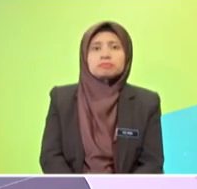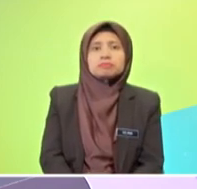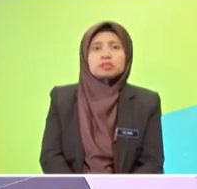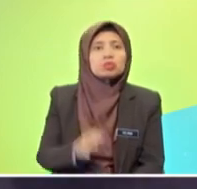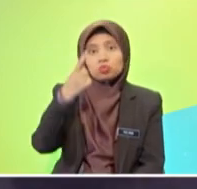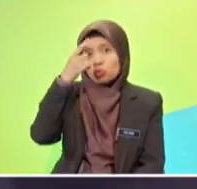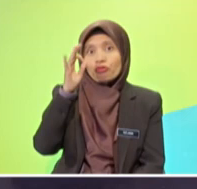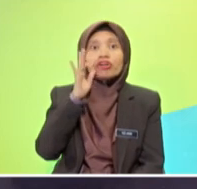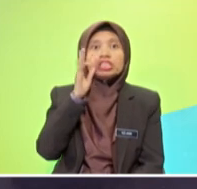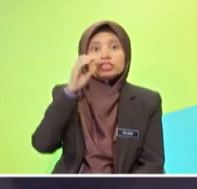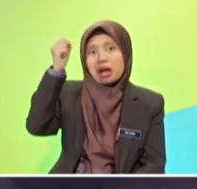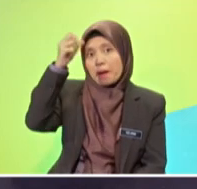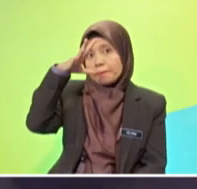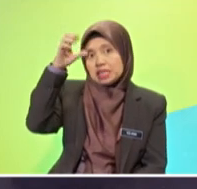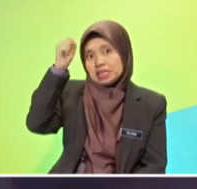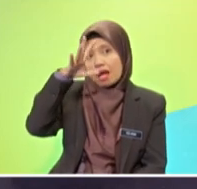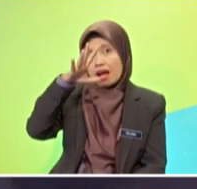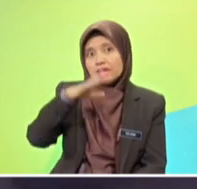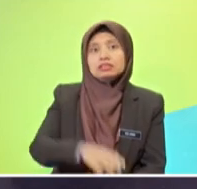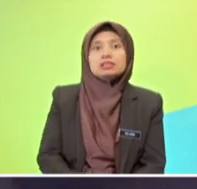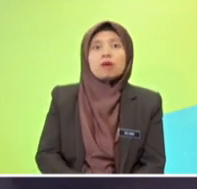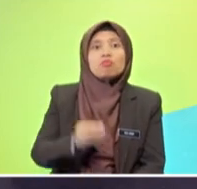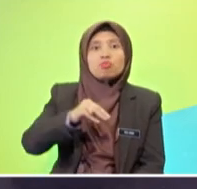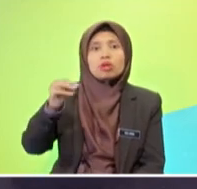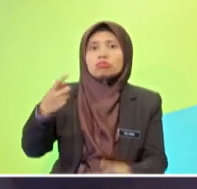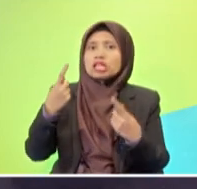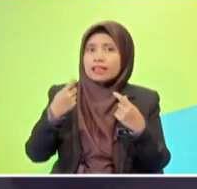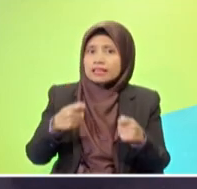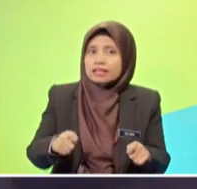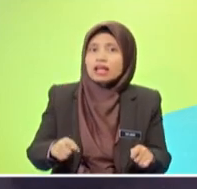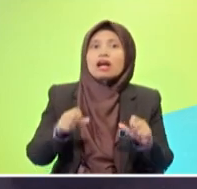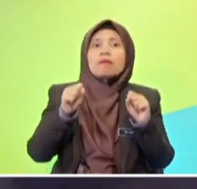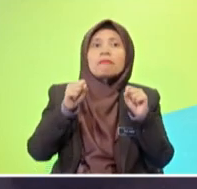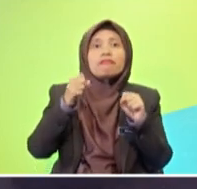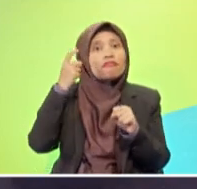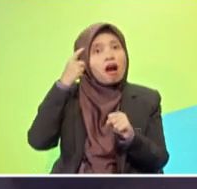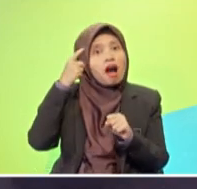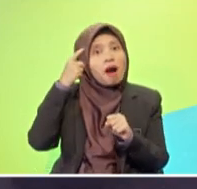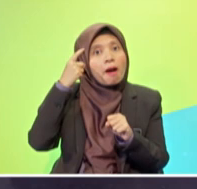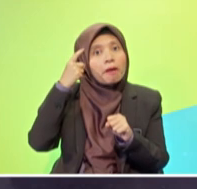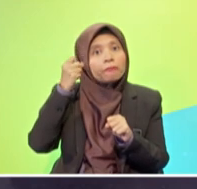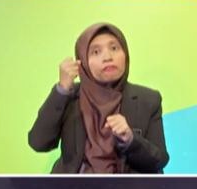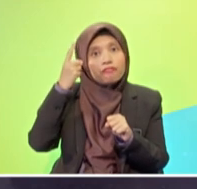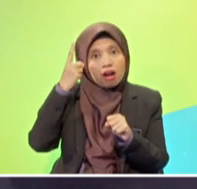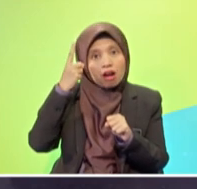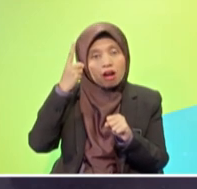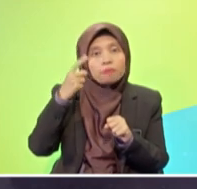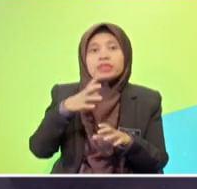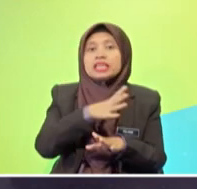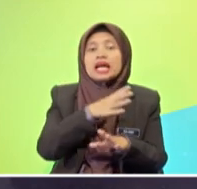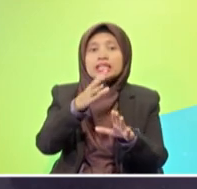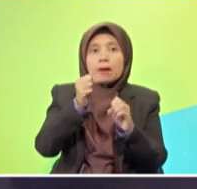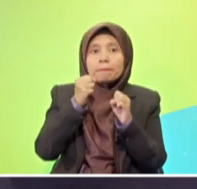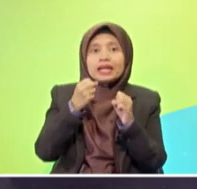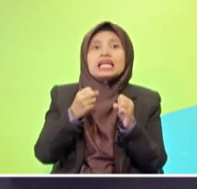Farisa Jadi mereka sebenarnya telah pun mampu menyatukan apa teladan yang mereka dapat